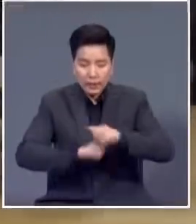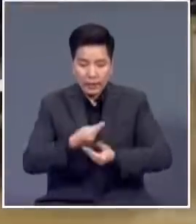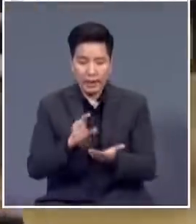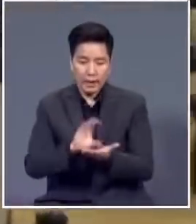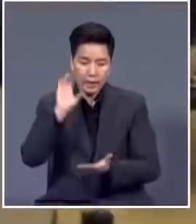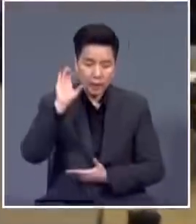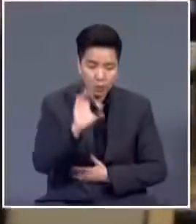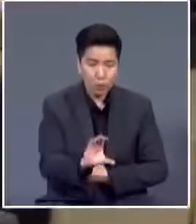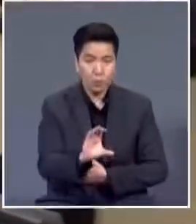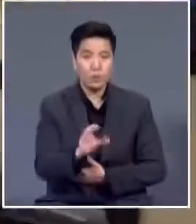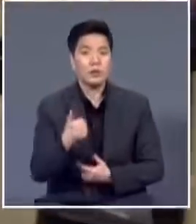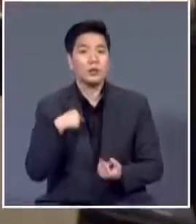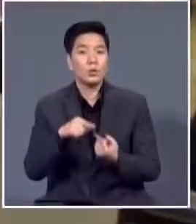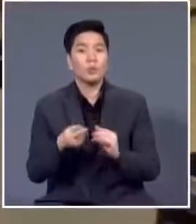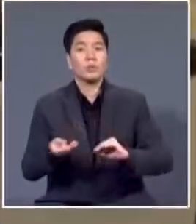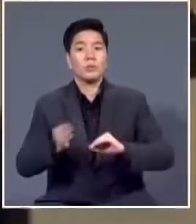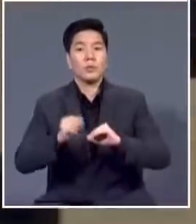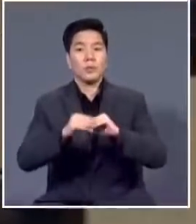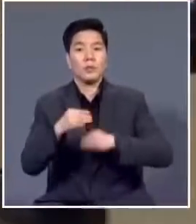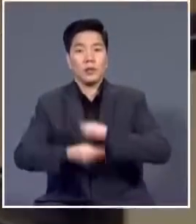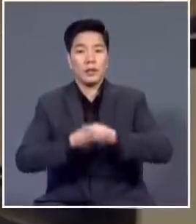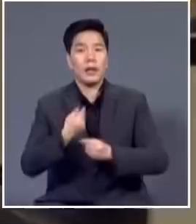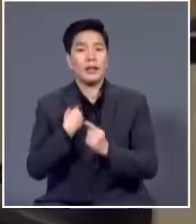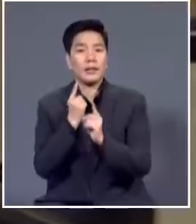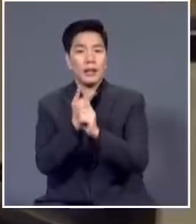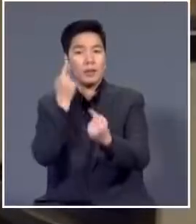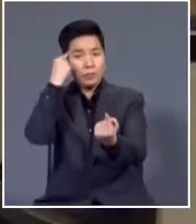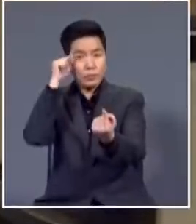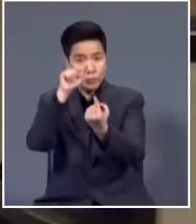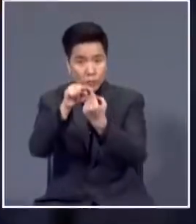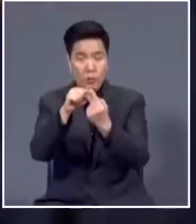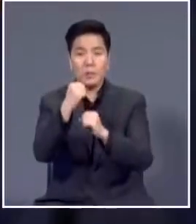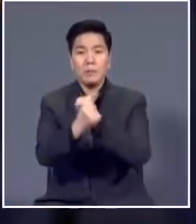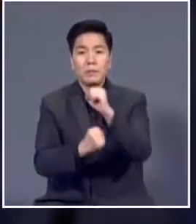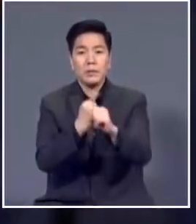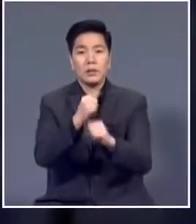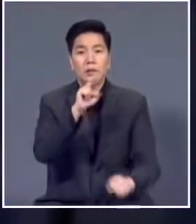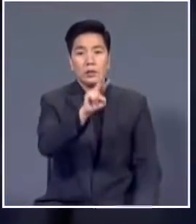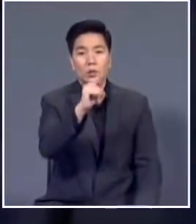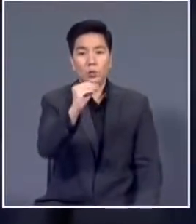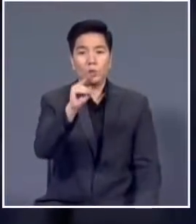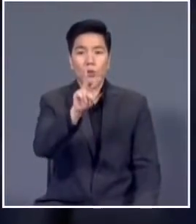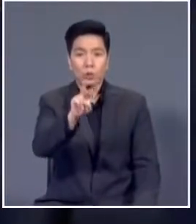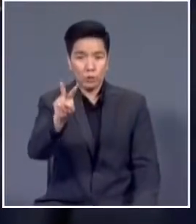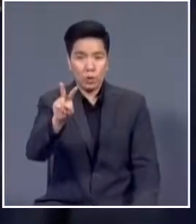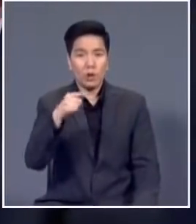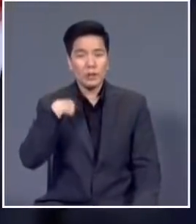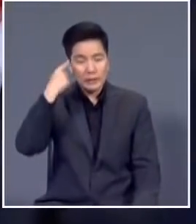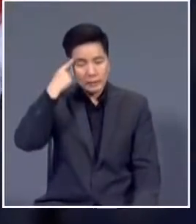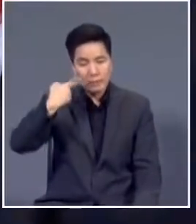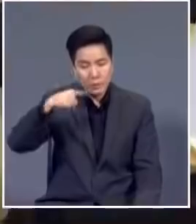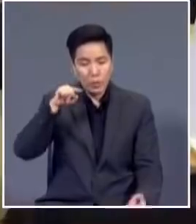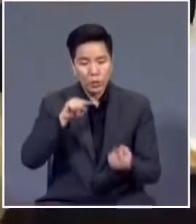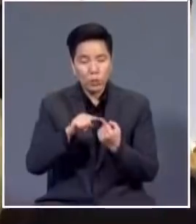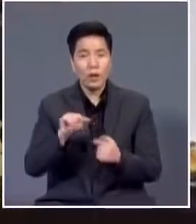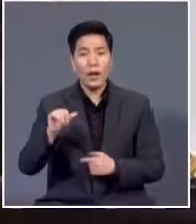งทุนเพื่อจะให้เพิ่มมูลค่าการค้าได้ตามเป้าหมายภายในปี2022รวมทั้งเร่งใช้ประโยชน์จากความร่วมมือด้านการค้าอาเซียน